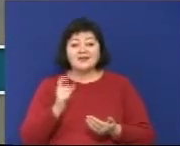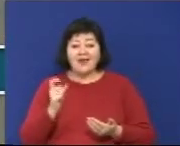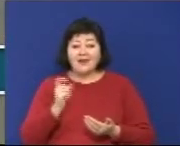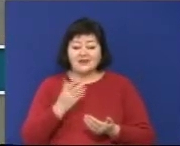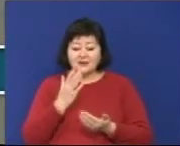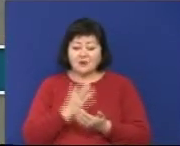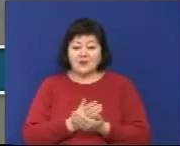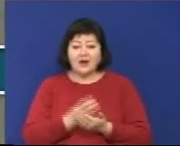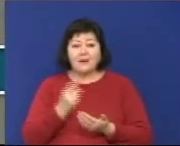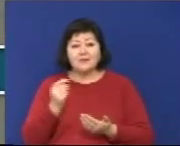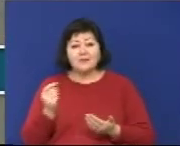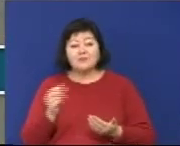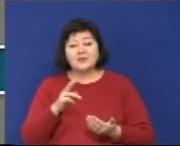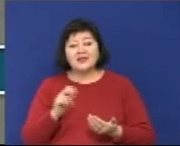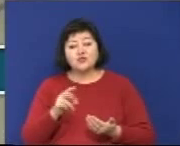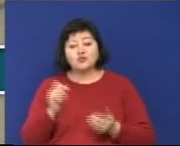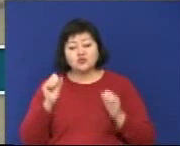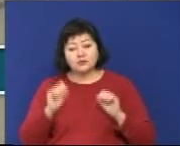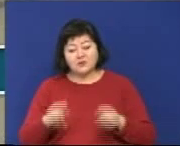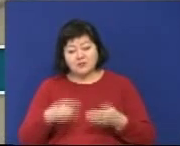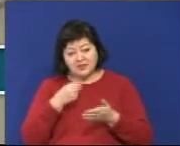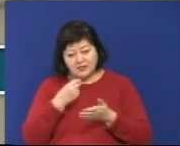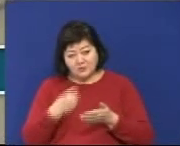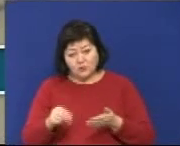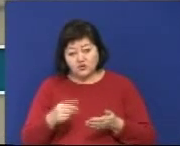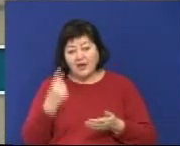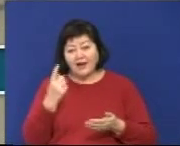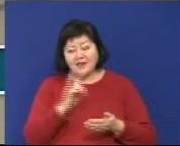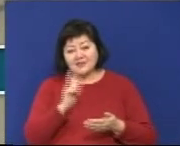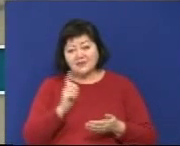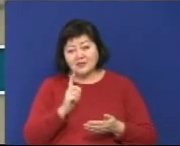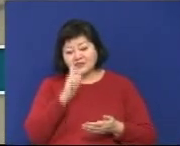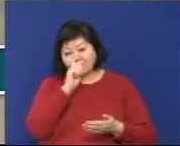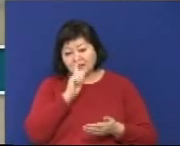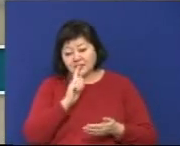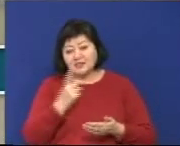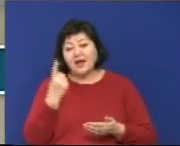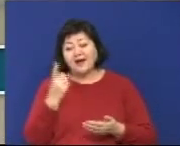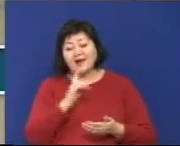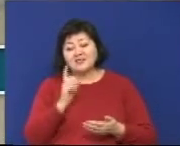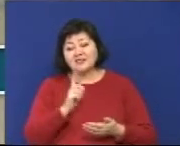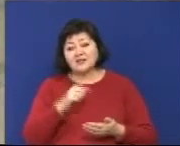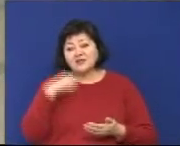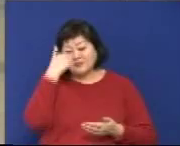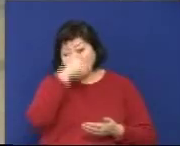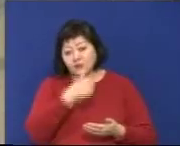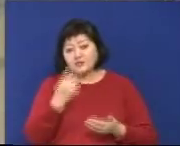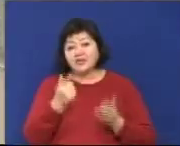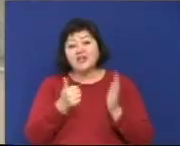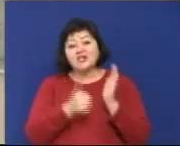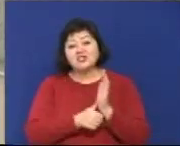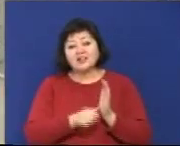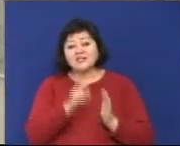этом платеж можно переводить раз в месяц, раз в 3 месяца или один раз в год. Бахытгуль Казес, Сауля Байгалиева, Ильжан